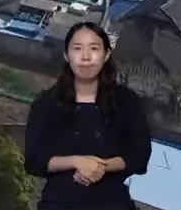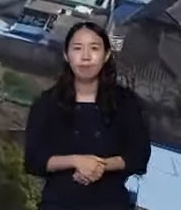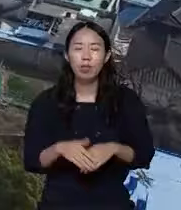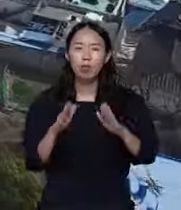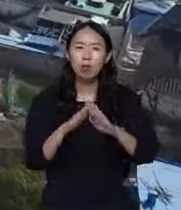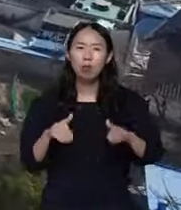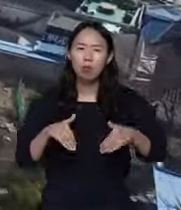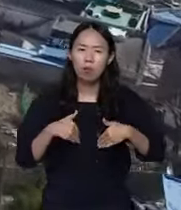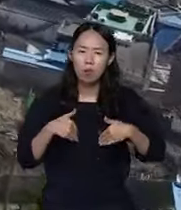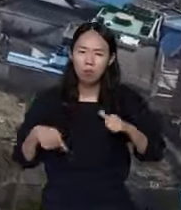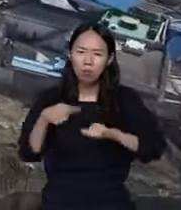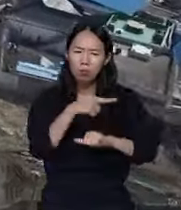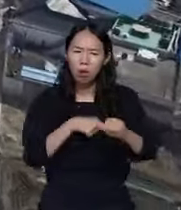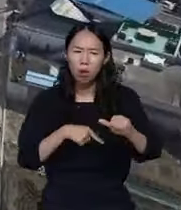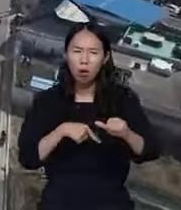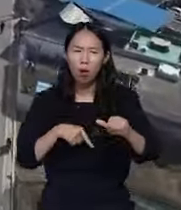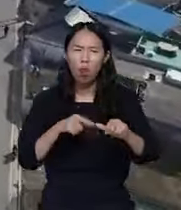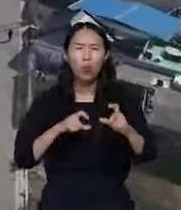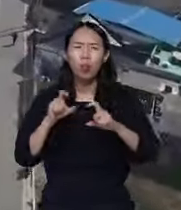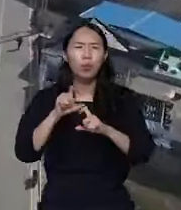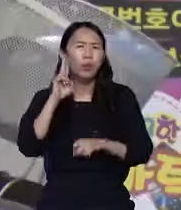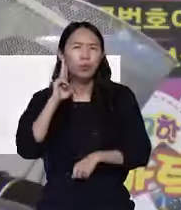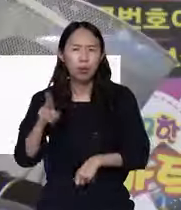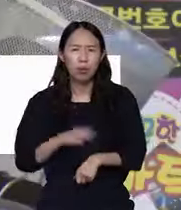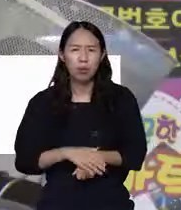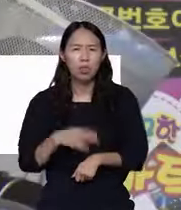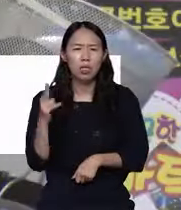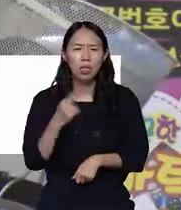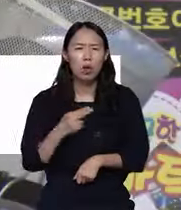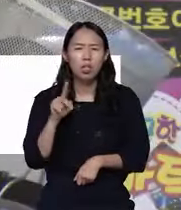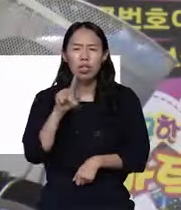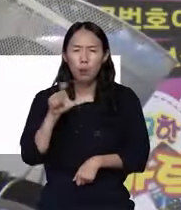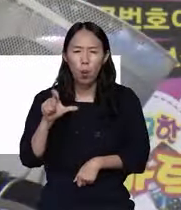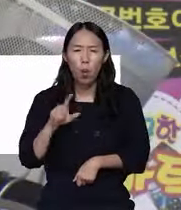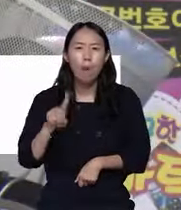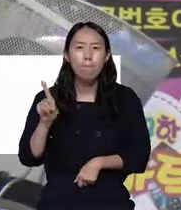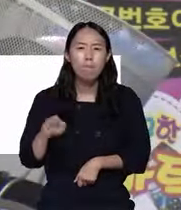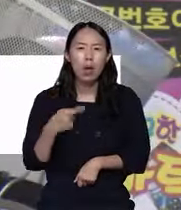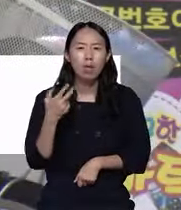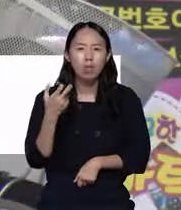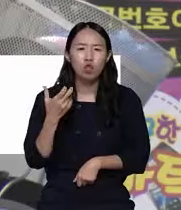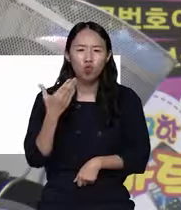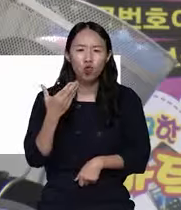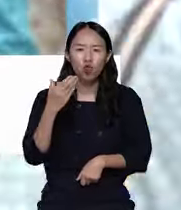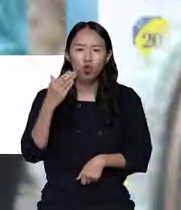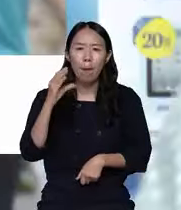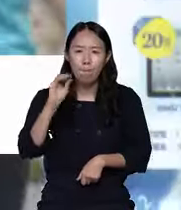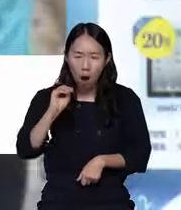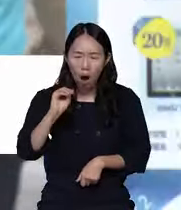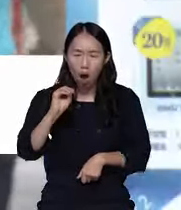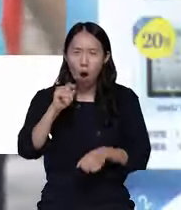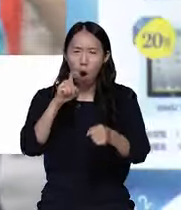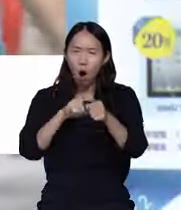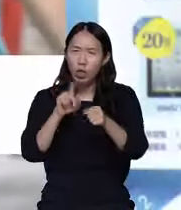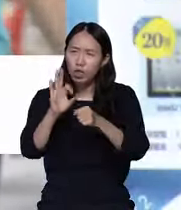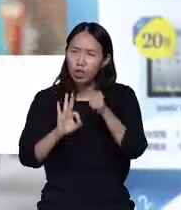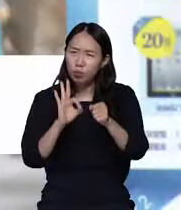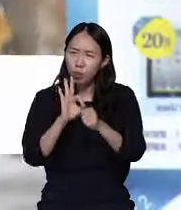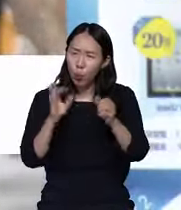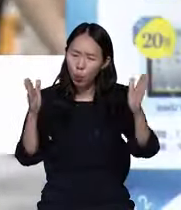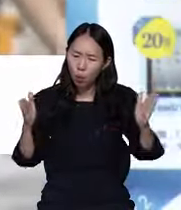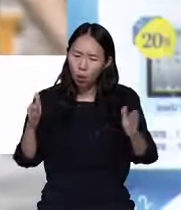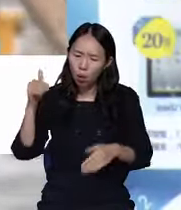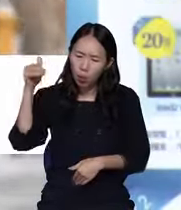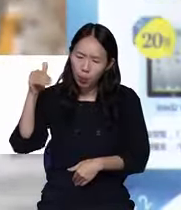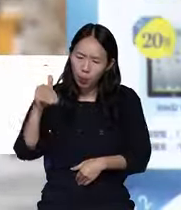전남의 상황은 더 심각합니다 2015년 190만 9천명으로 정점을 찍은 후 10년 동안 내리 막기를